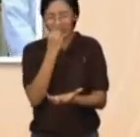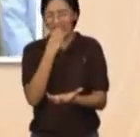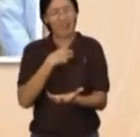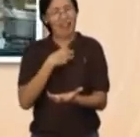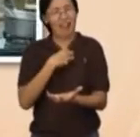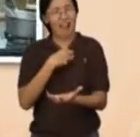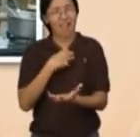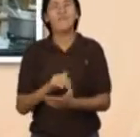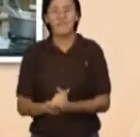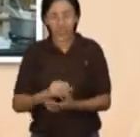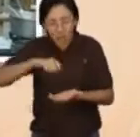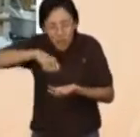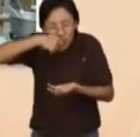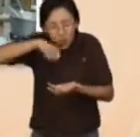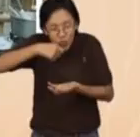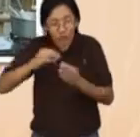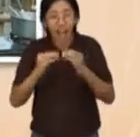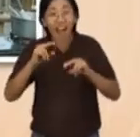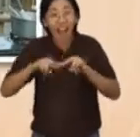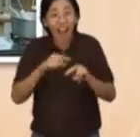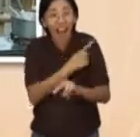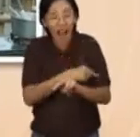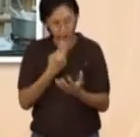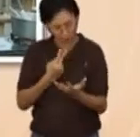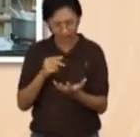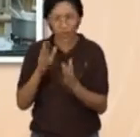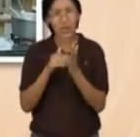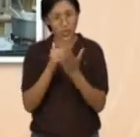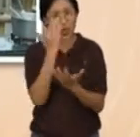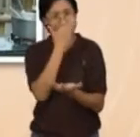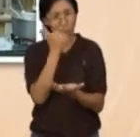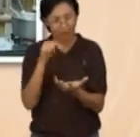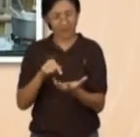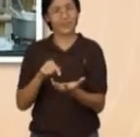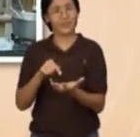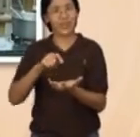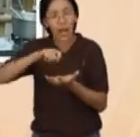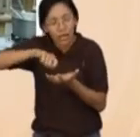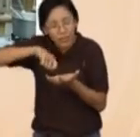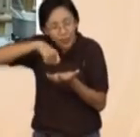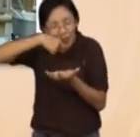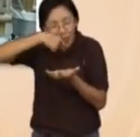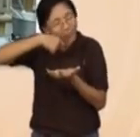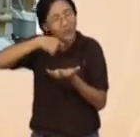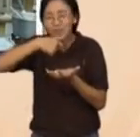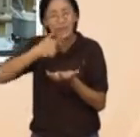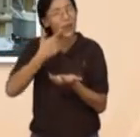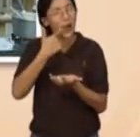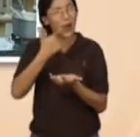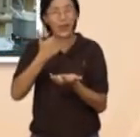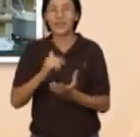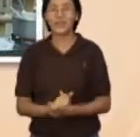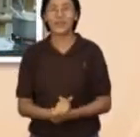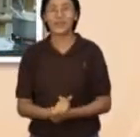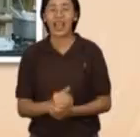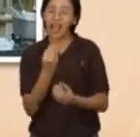รอกชามนี้นะคะนอกจากที่จะสีสันสวยงามแล้วรสชาติ เป็นเยี่ยมเลยครับ เยี่ยมเลยใช่ไหมคะคุณค่า